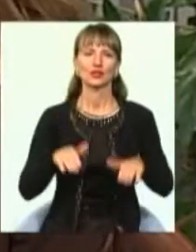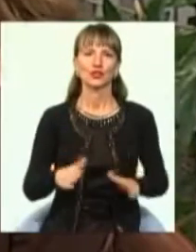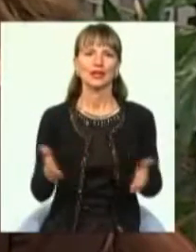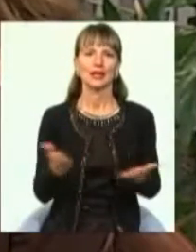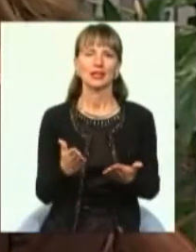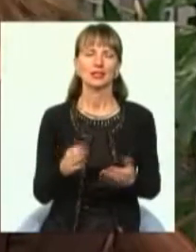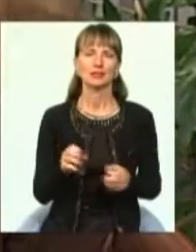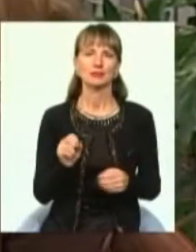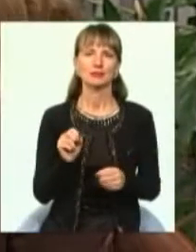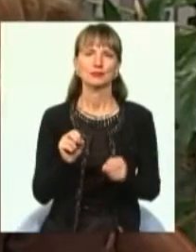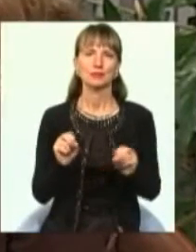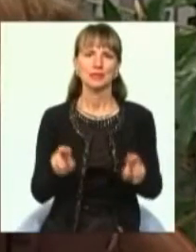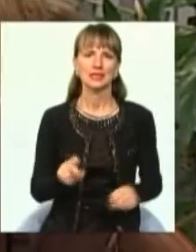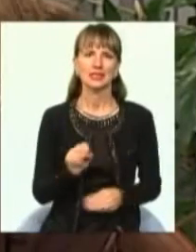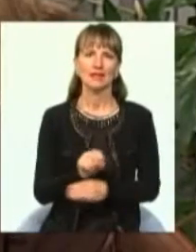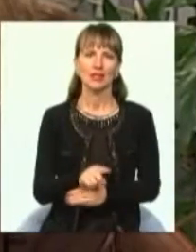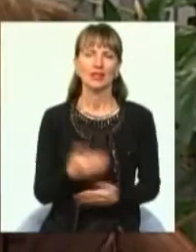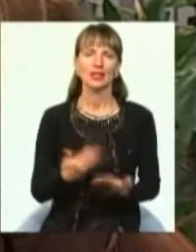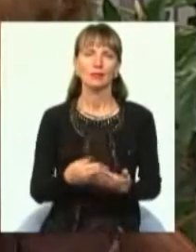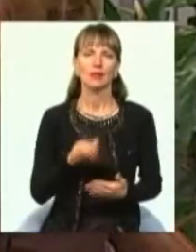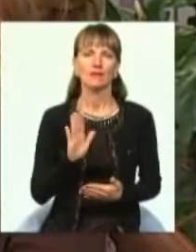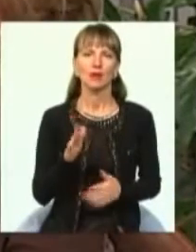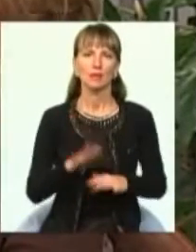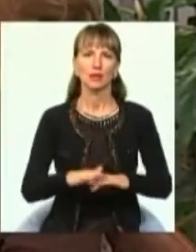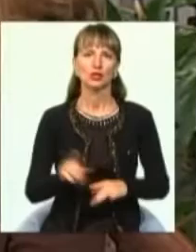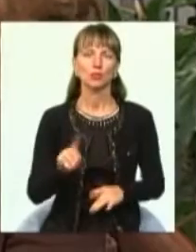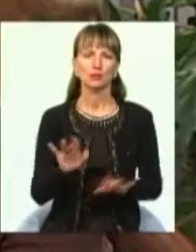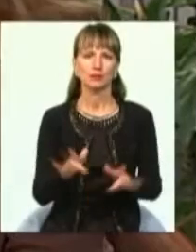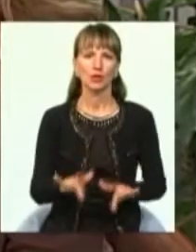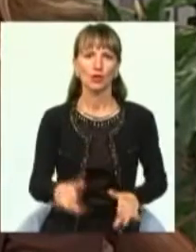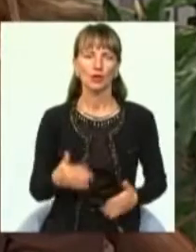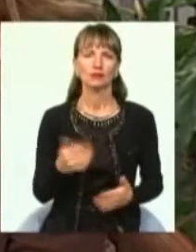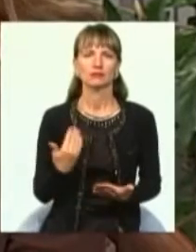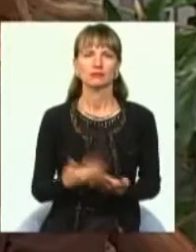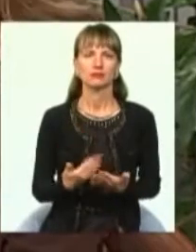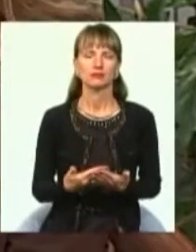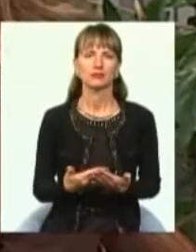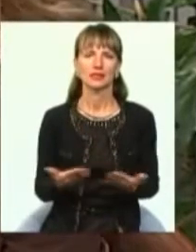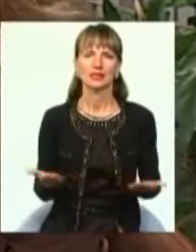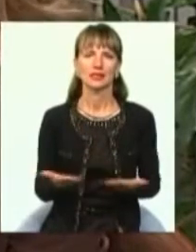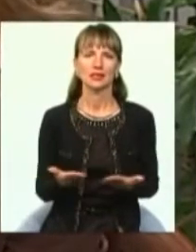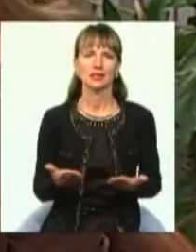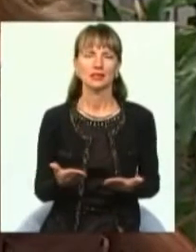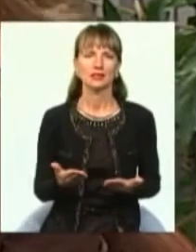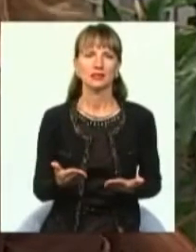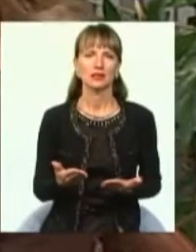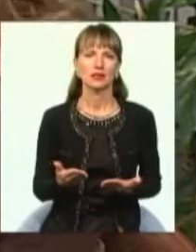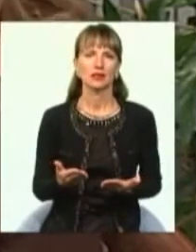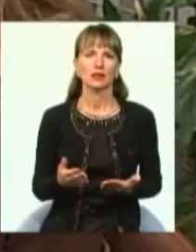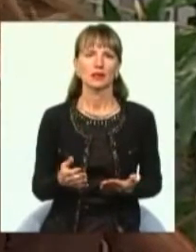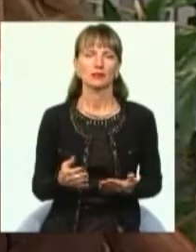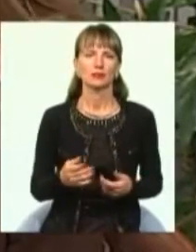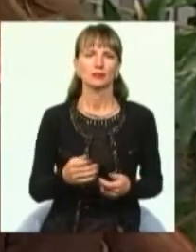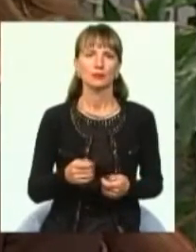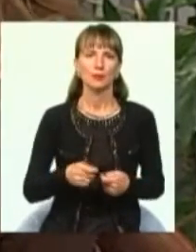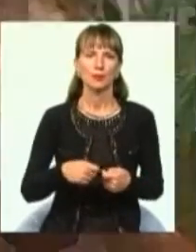логічні завдання. Наприклад, в математиці, так, щоб прорахувати там якісь певні там логічні там